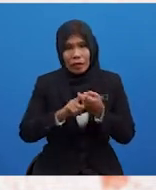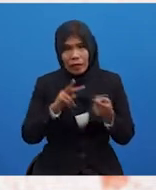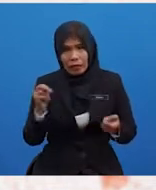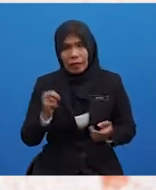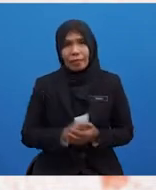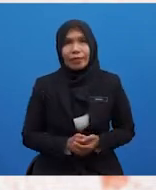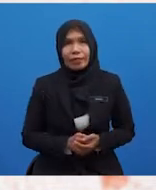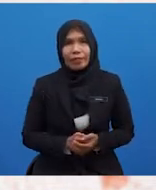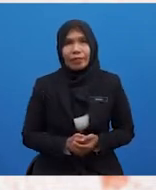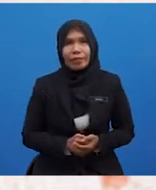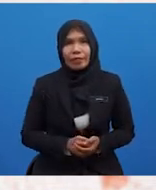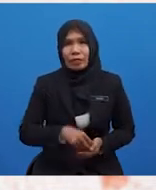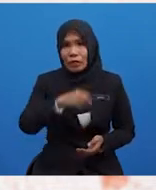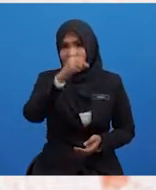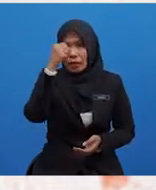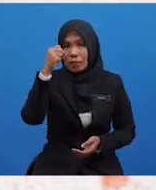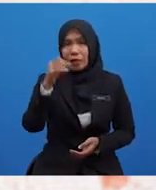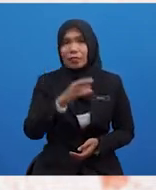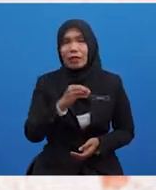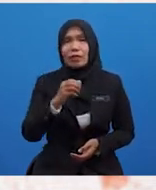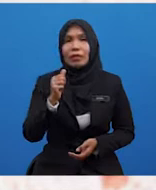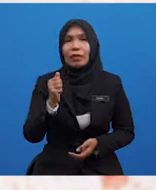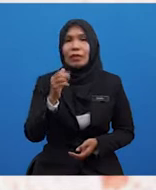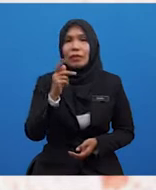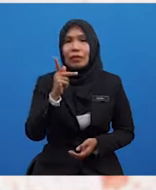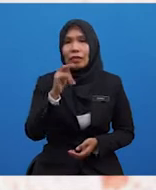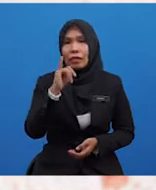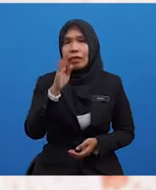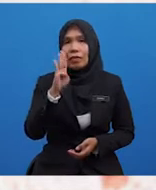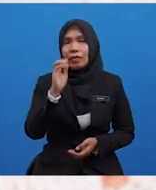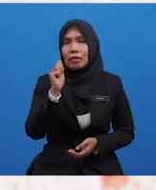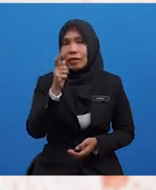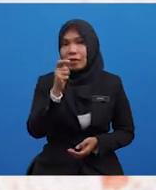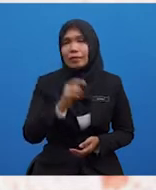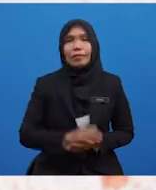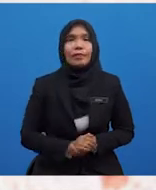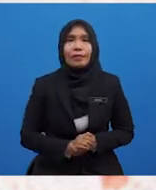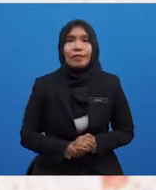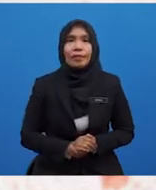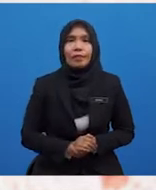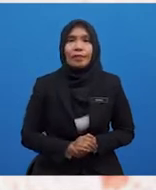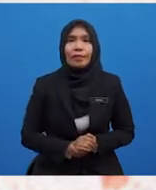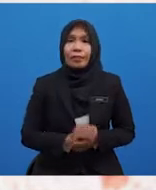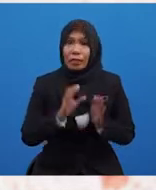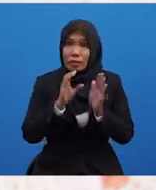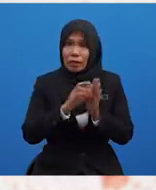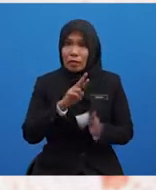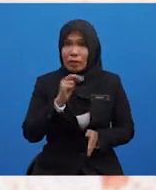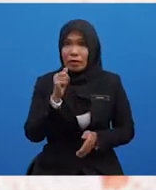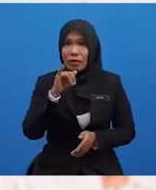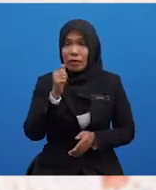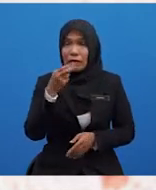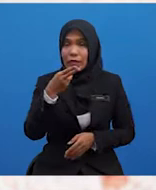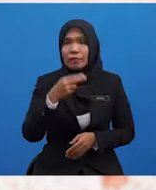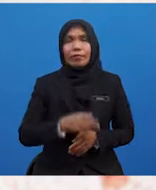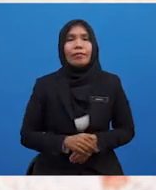antara sebab dan akibat. Namun, gambar rajah ini tidak terhad pada